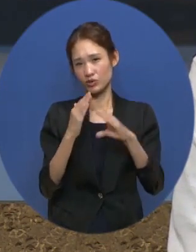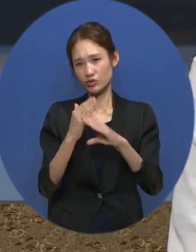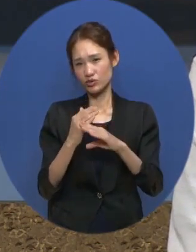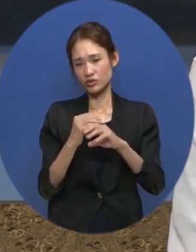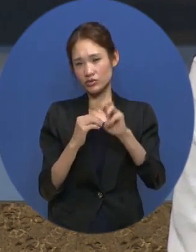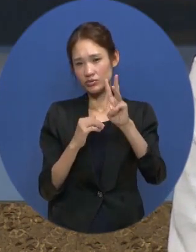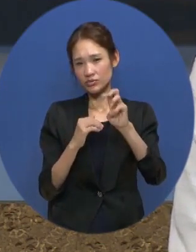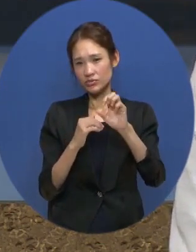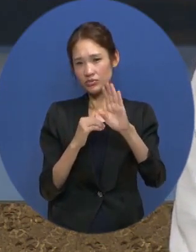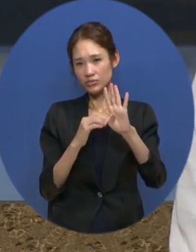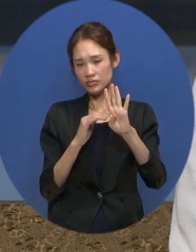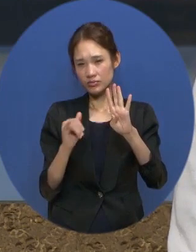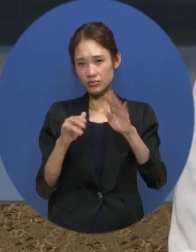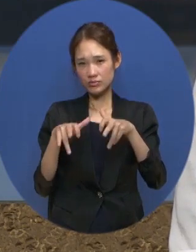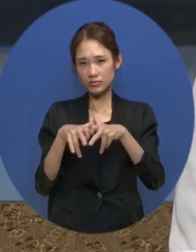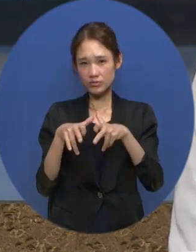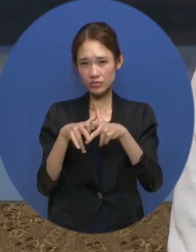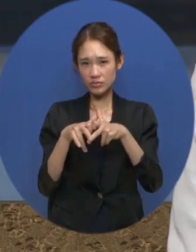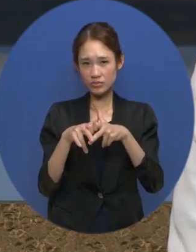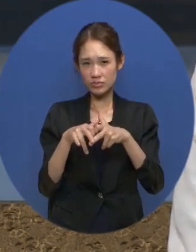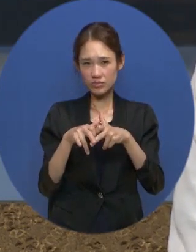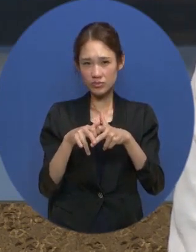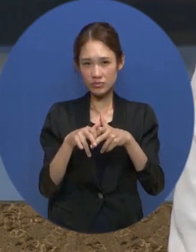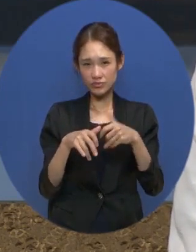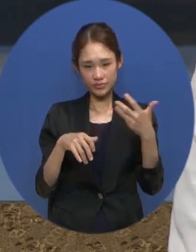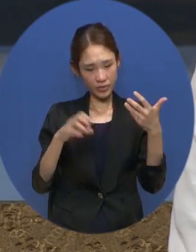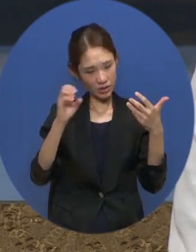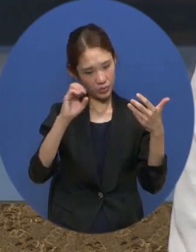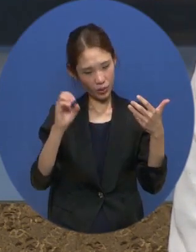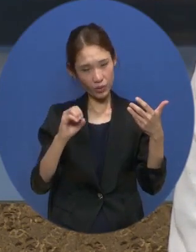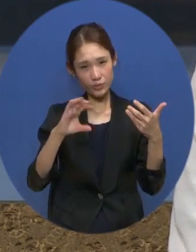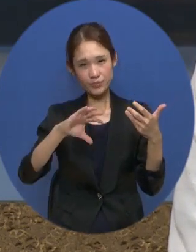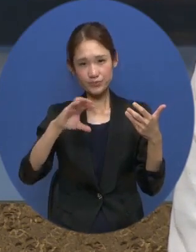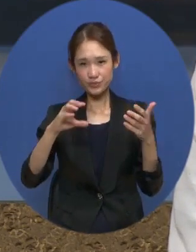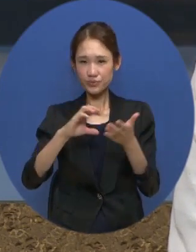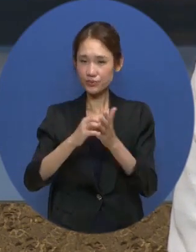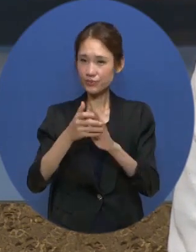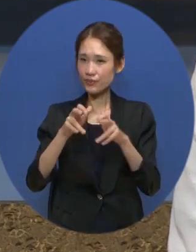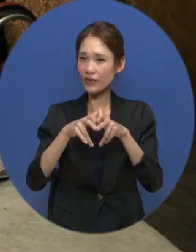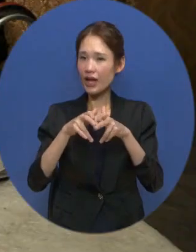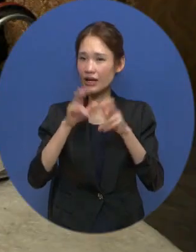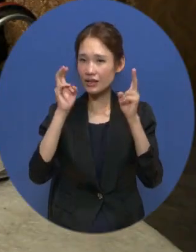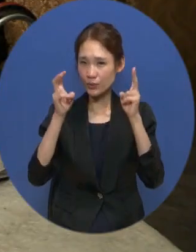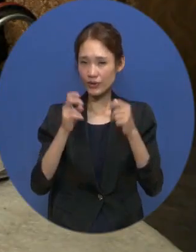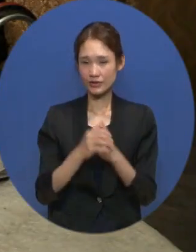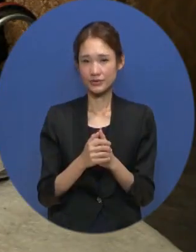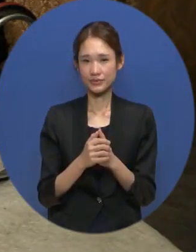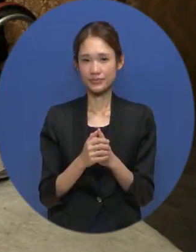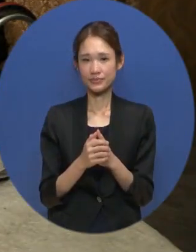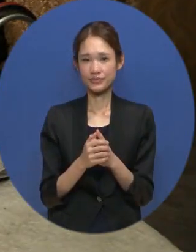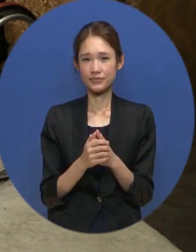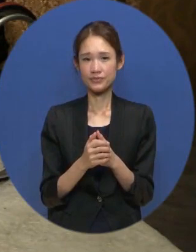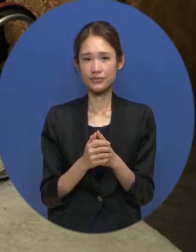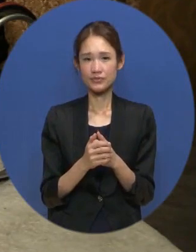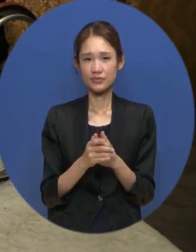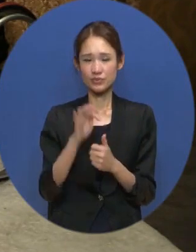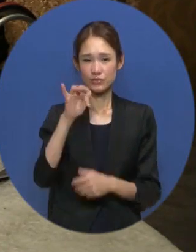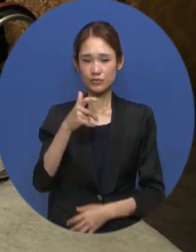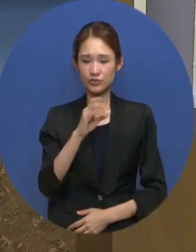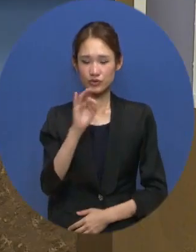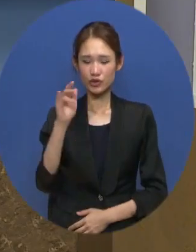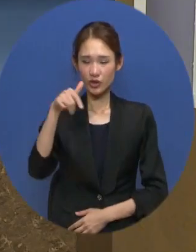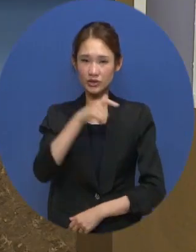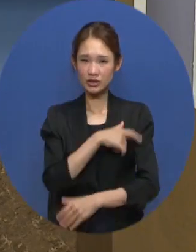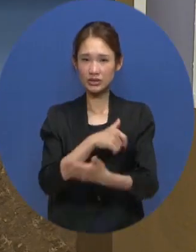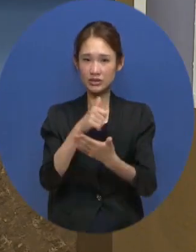그중에 34명이 장애인인 80% 정도 됩니다. 예, 장애인 기업입니다. 예. 네. 그렇다면 그 문영술